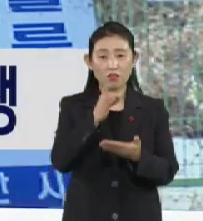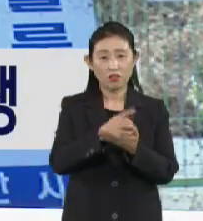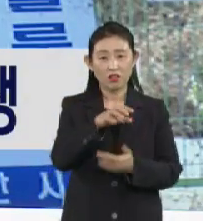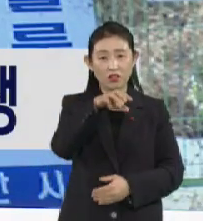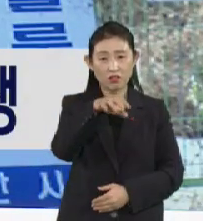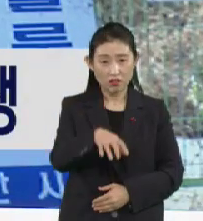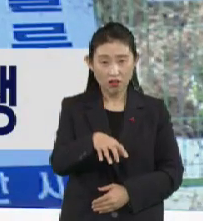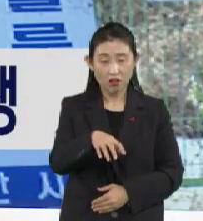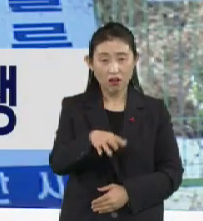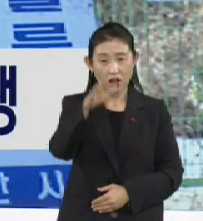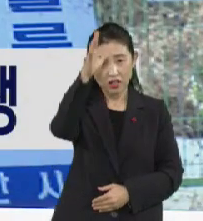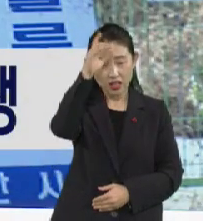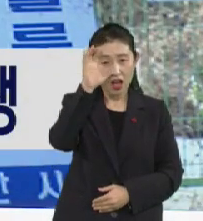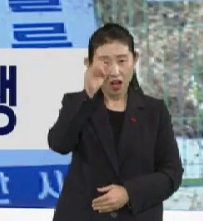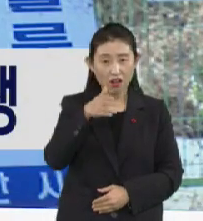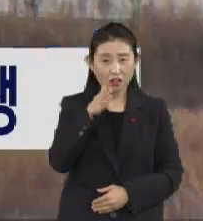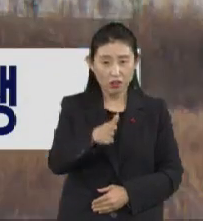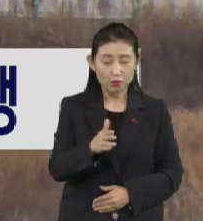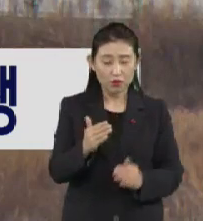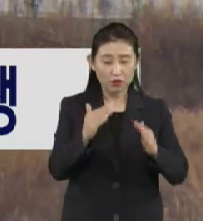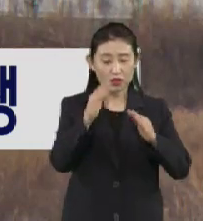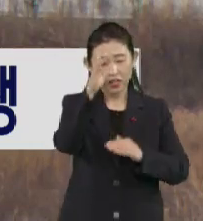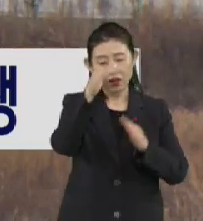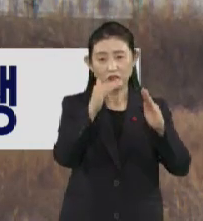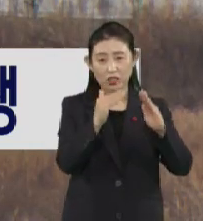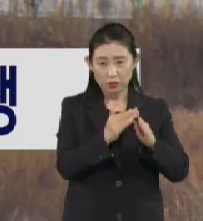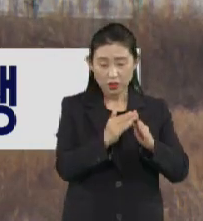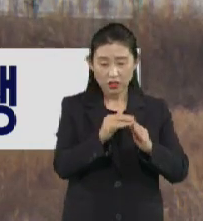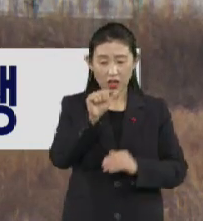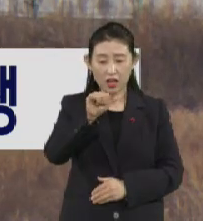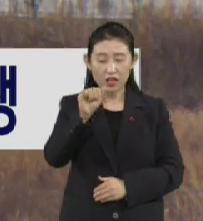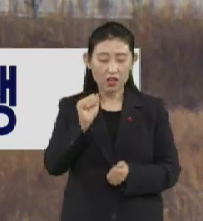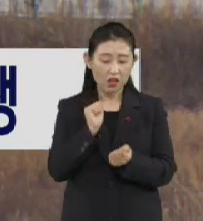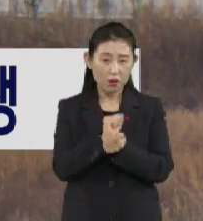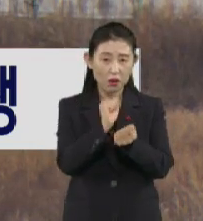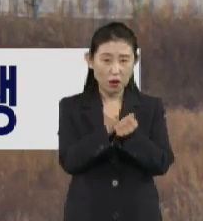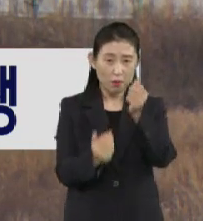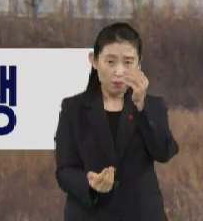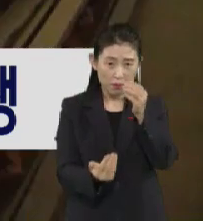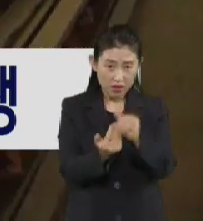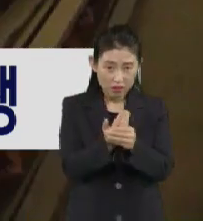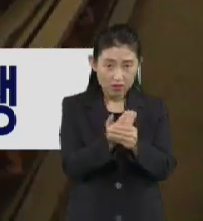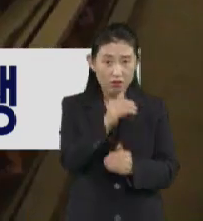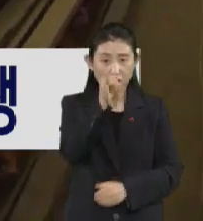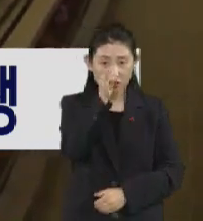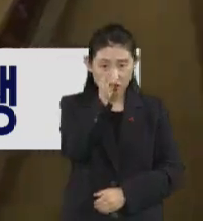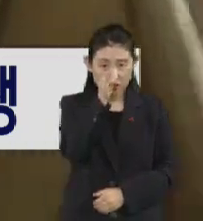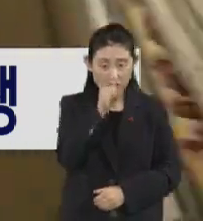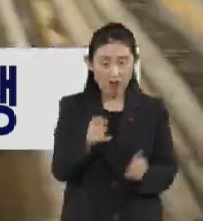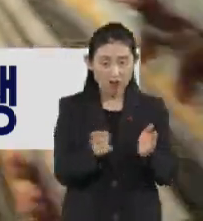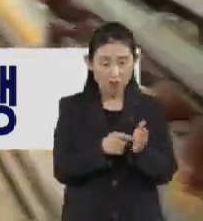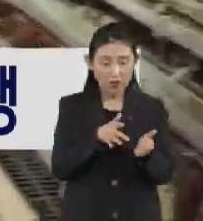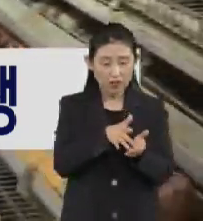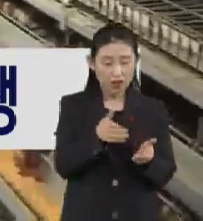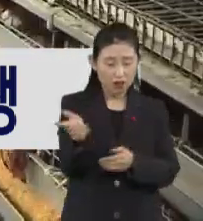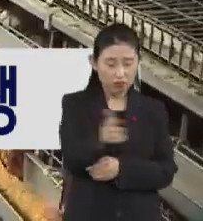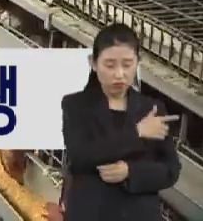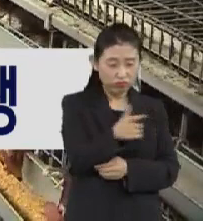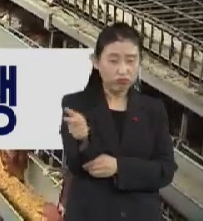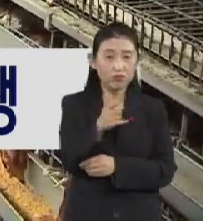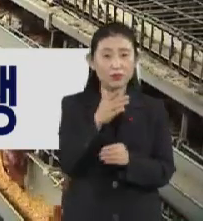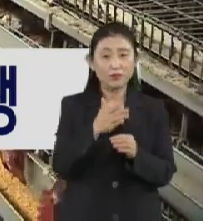충남에서 처음으로 천안의 한 산란계 농장에서 고병원성 조류인플루엔자 AI 의심 사례가 발생해 방역당국이